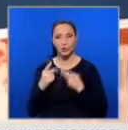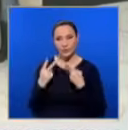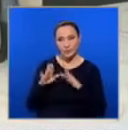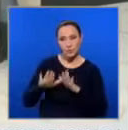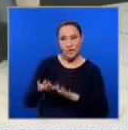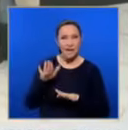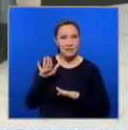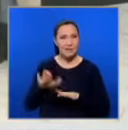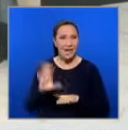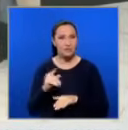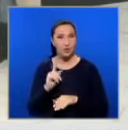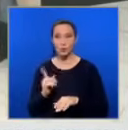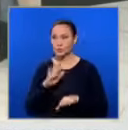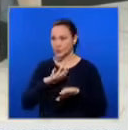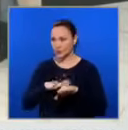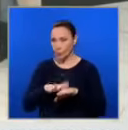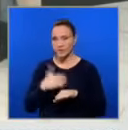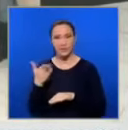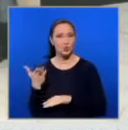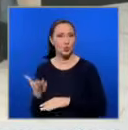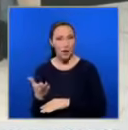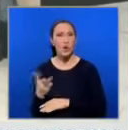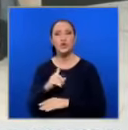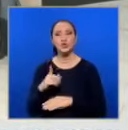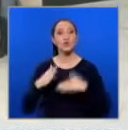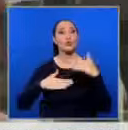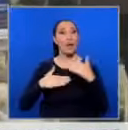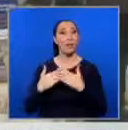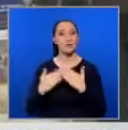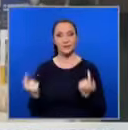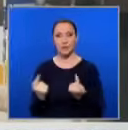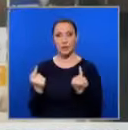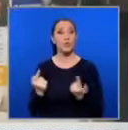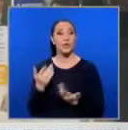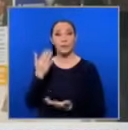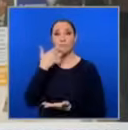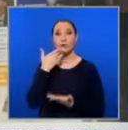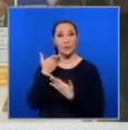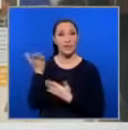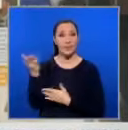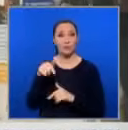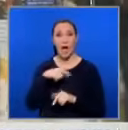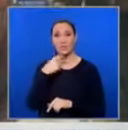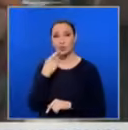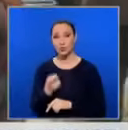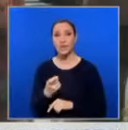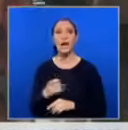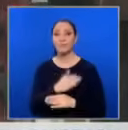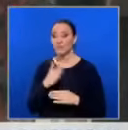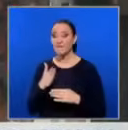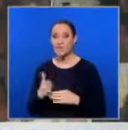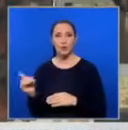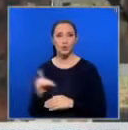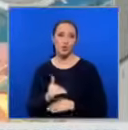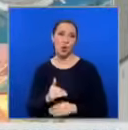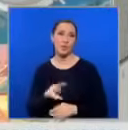оставя следа у всички, които са се докосвали до него и чийто талант е бил стимулиран благодарение на него. И тази година на финала дойдоха